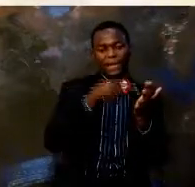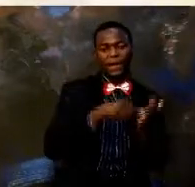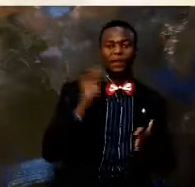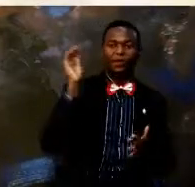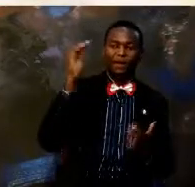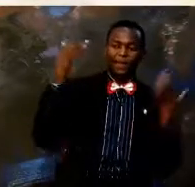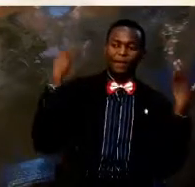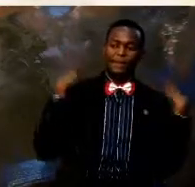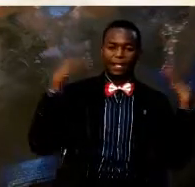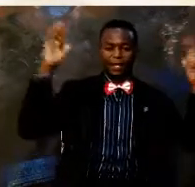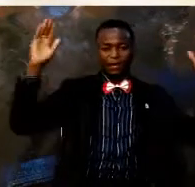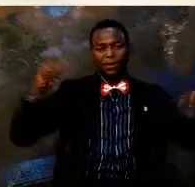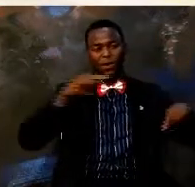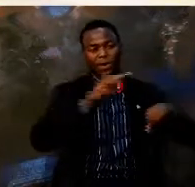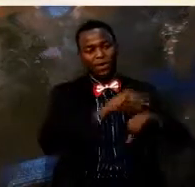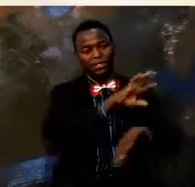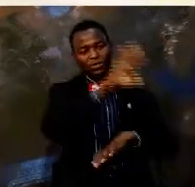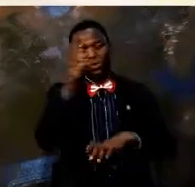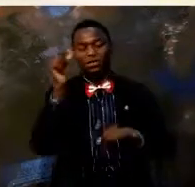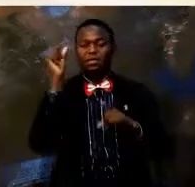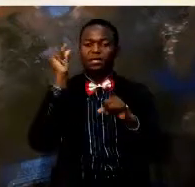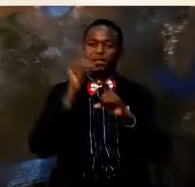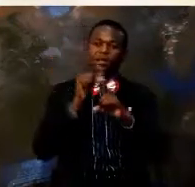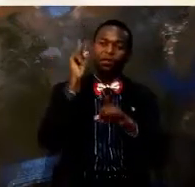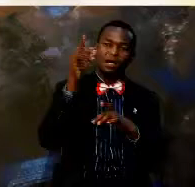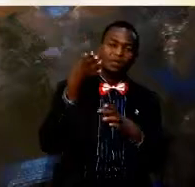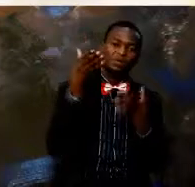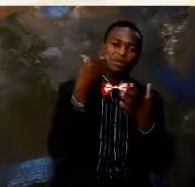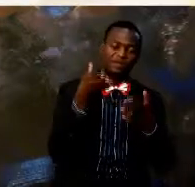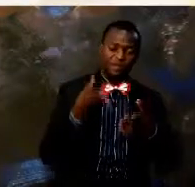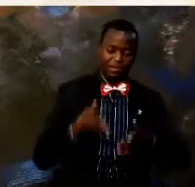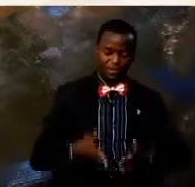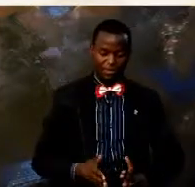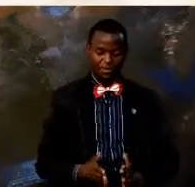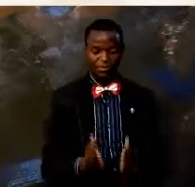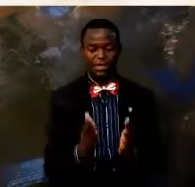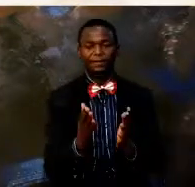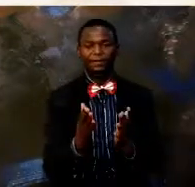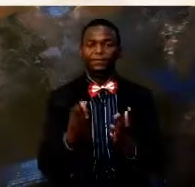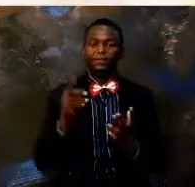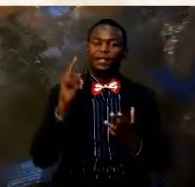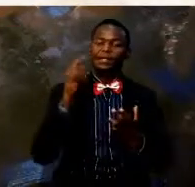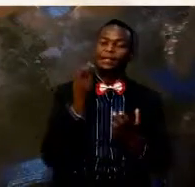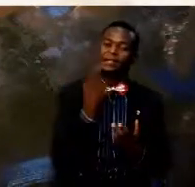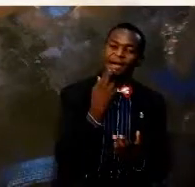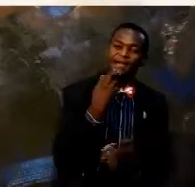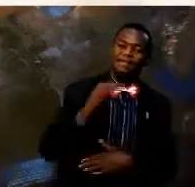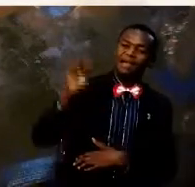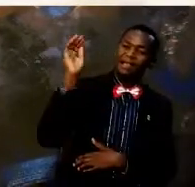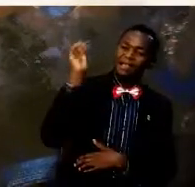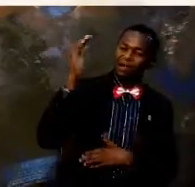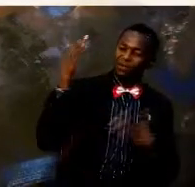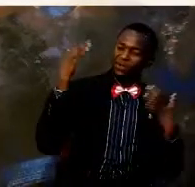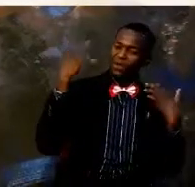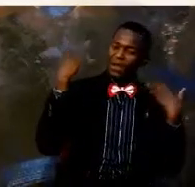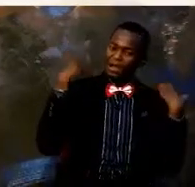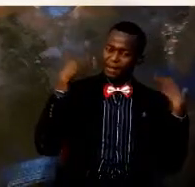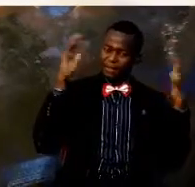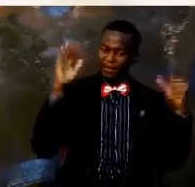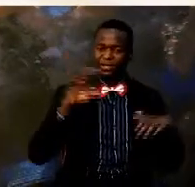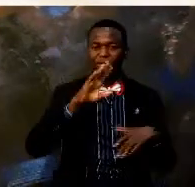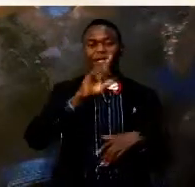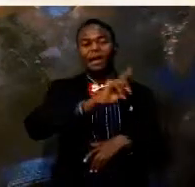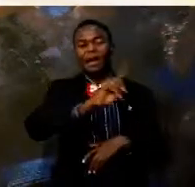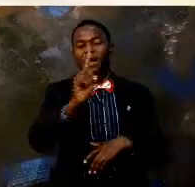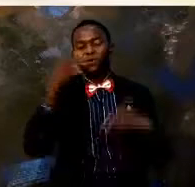wakati wote, ndiwe mwanangu, mimi leo nimekuzaa. Nani aliambiwa malaika yote? Hakuna